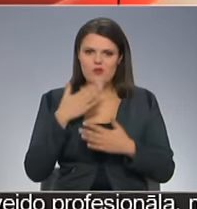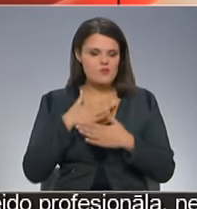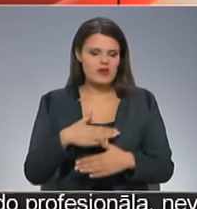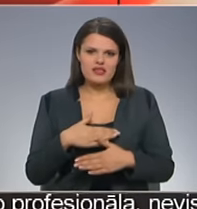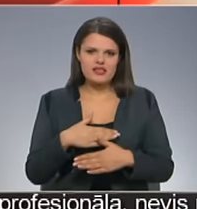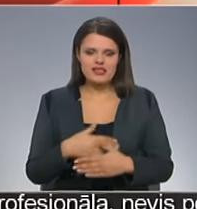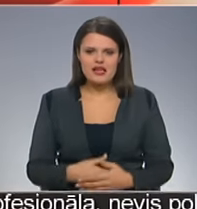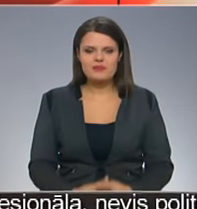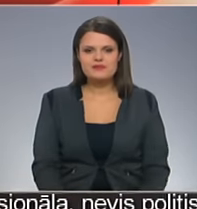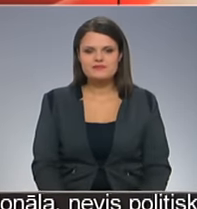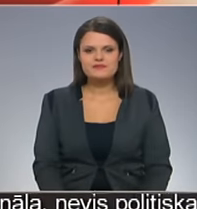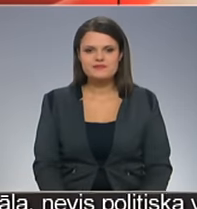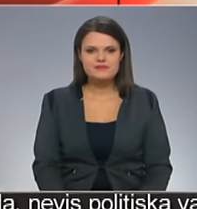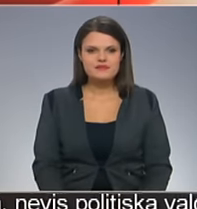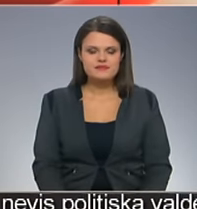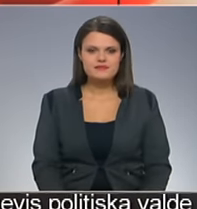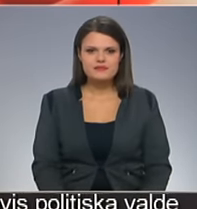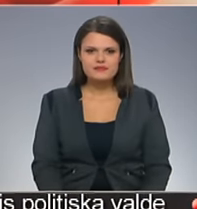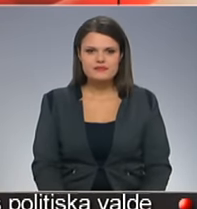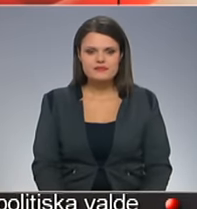patīkami. Skaidro Zemgales kolēģi.